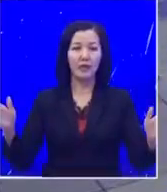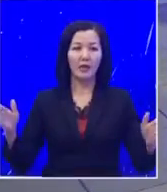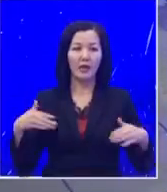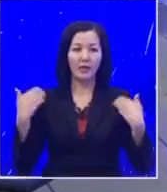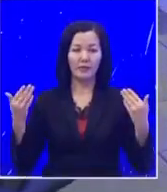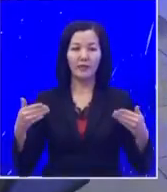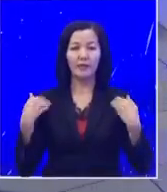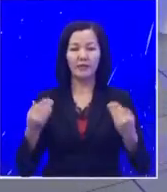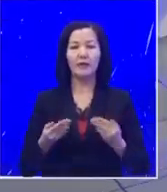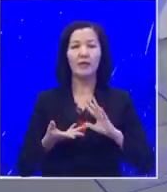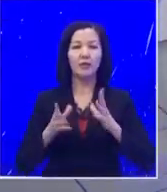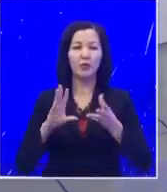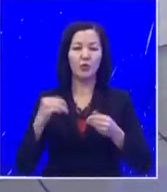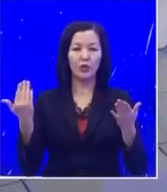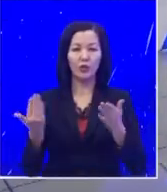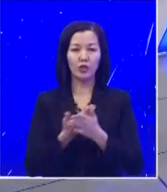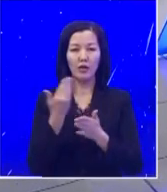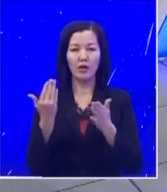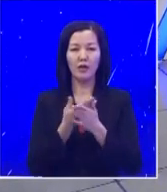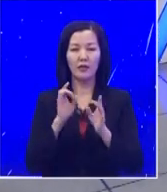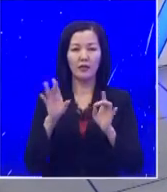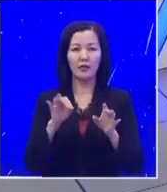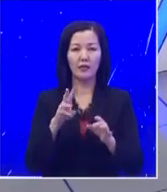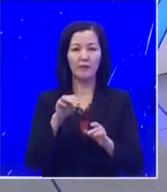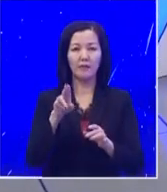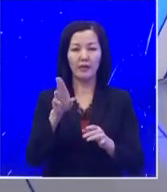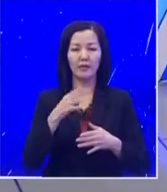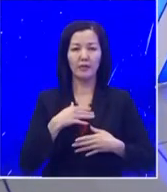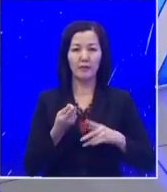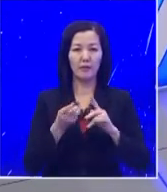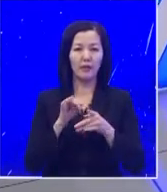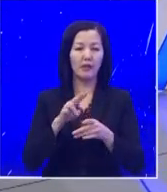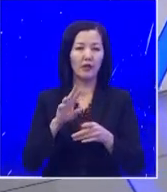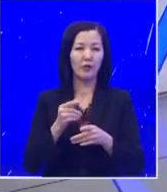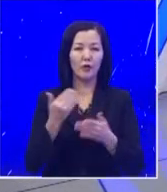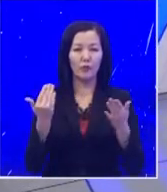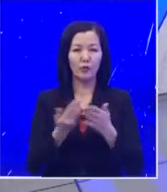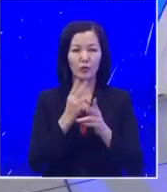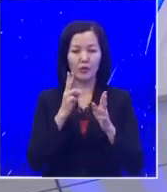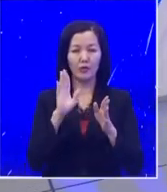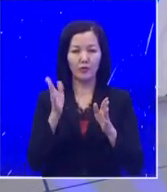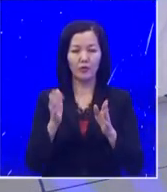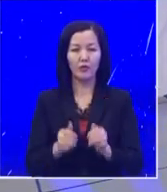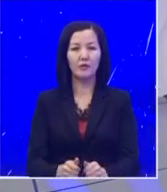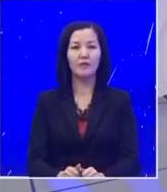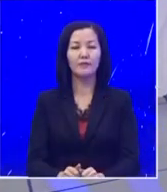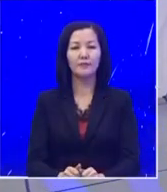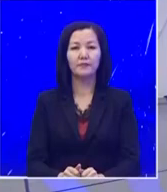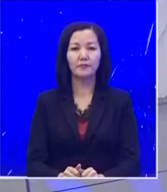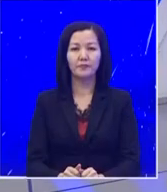Армысыздар, жетсу арнасынан тікелей эфирінде қорытынды жаңалықтар. Студияда Мадина Берікқызы, Сурд аудармада Айгүл Жұмашқызы. Бүгін